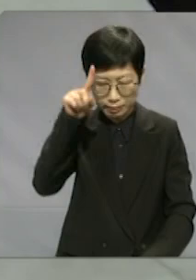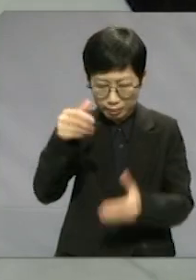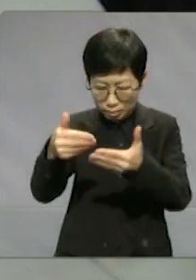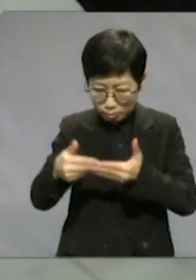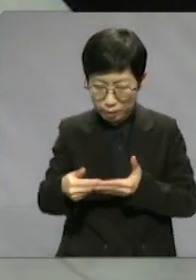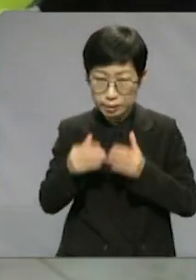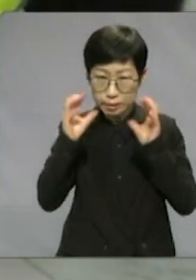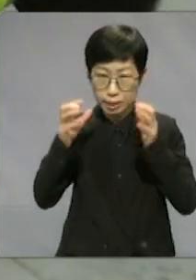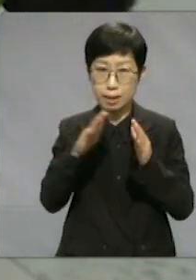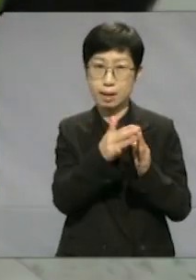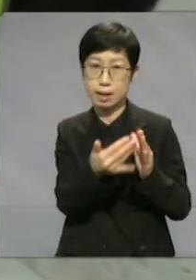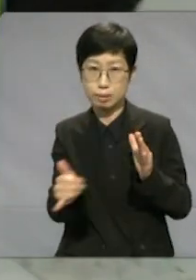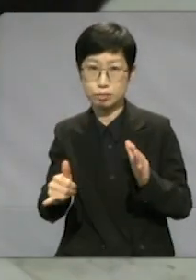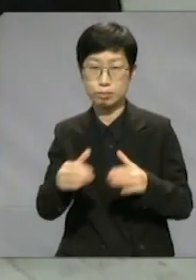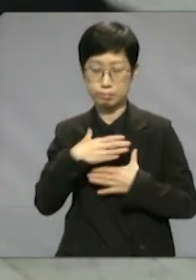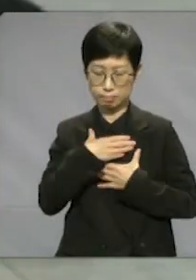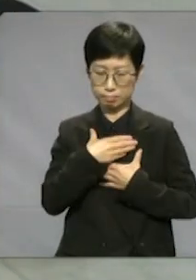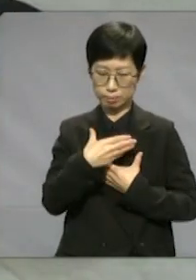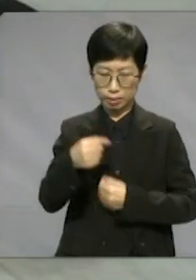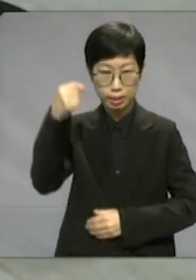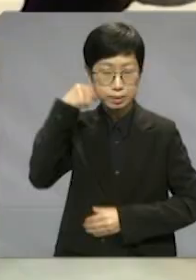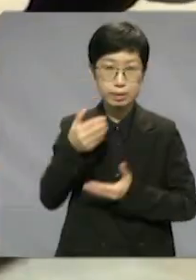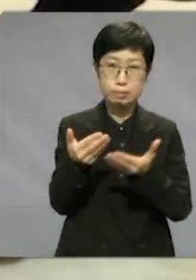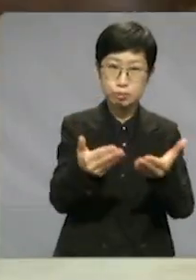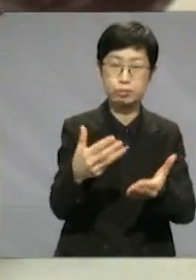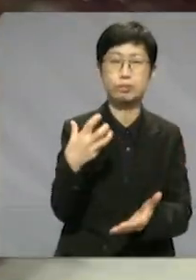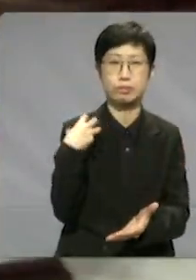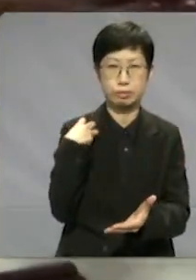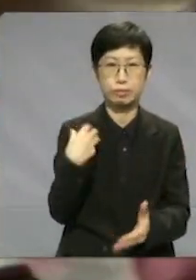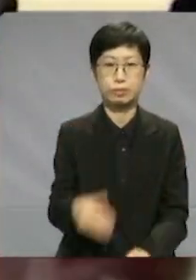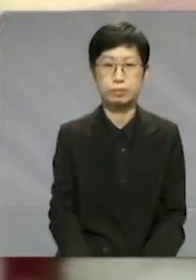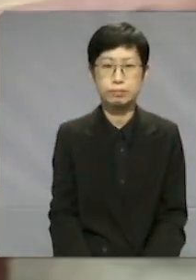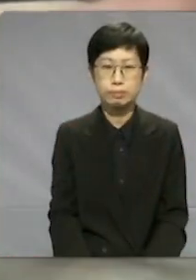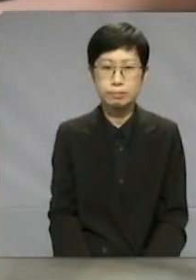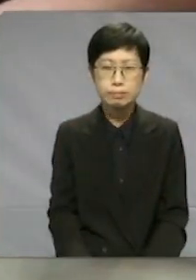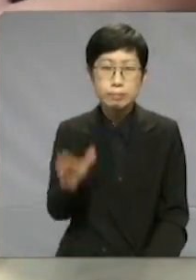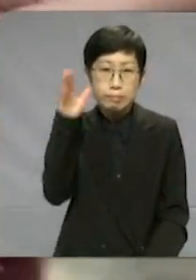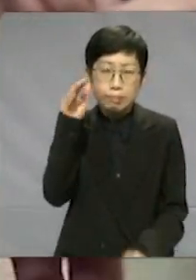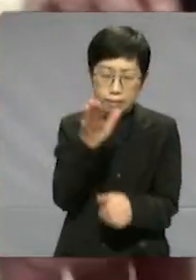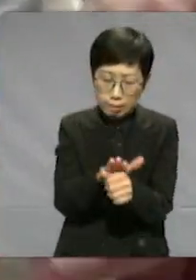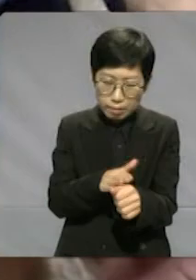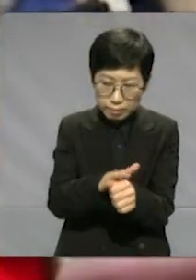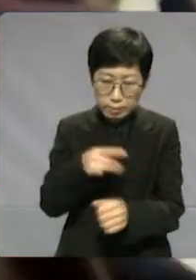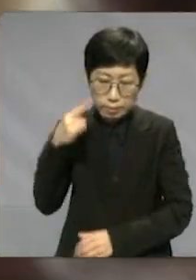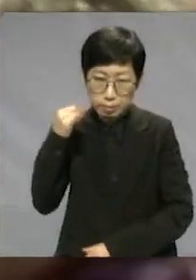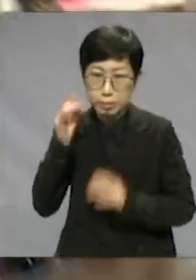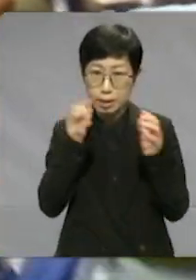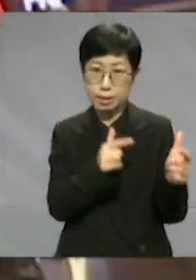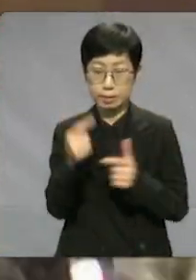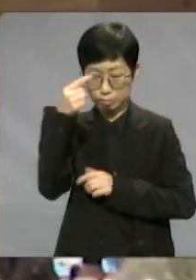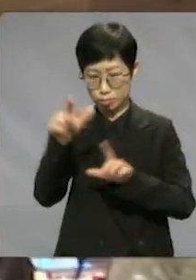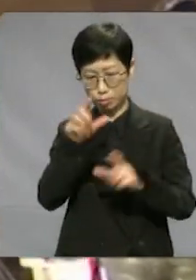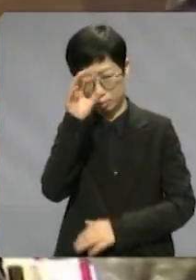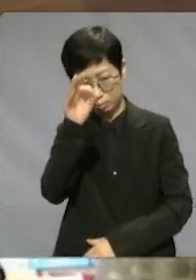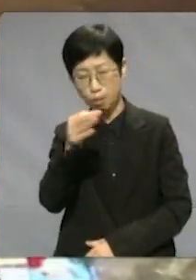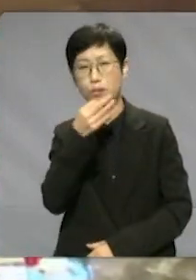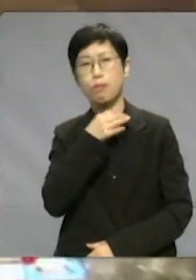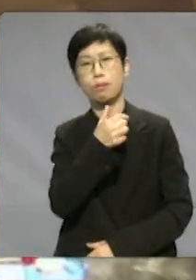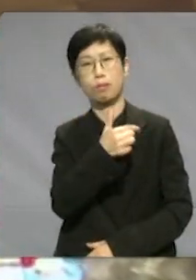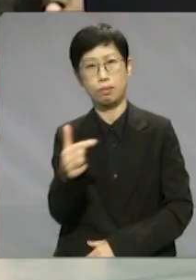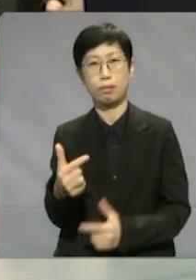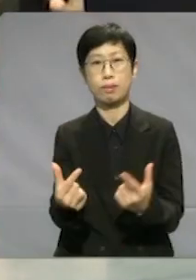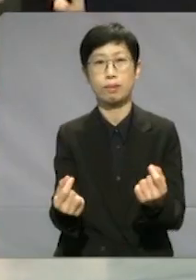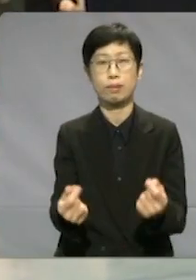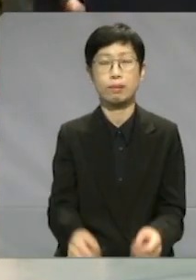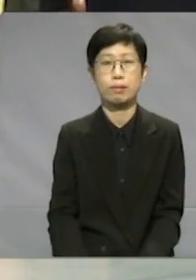아이들과 가족들에게 편안함을 느끼게 해주는 건데요. 강아지를 쓰다듬은 엄마와 아이들의 표정에서 그 효과를 바로 알 수